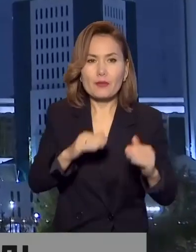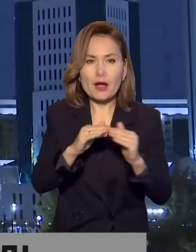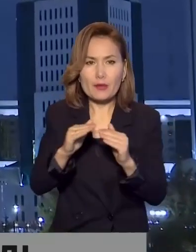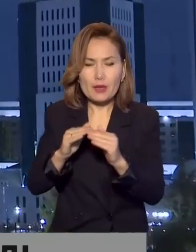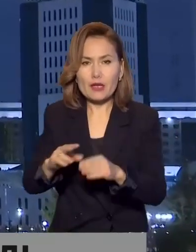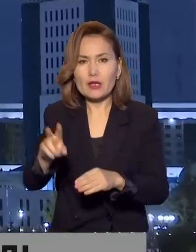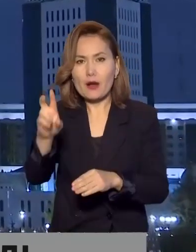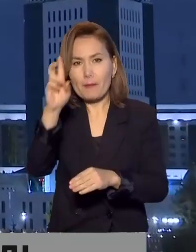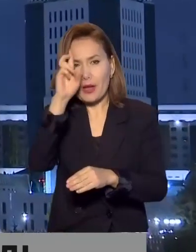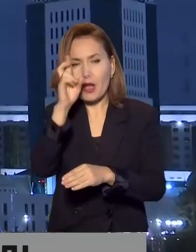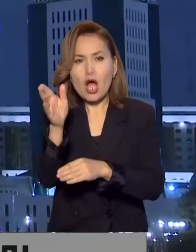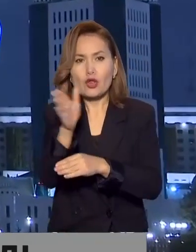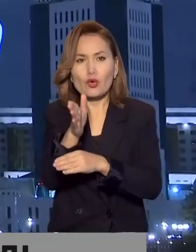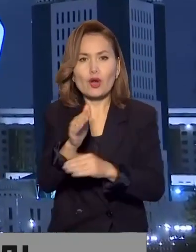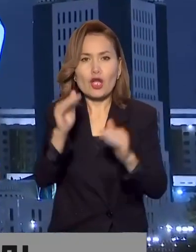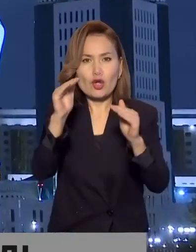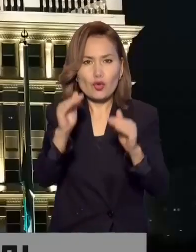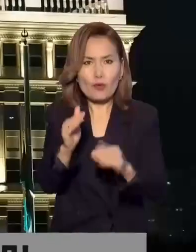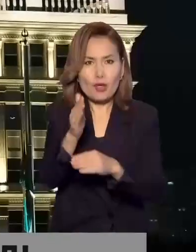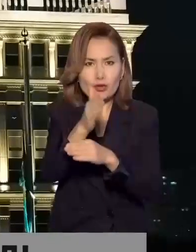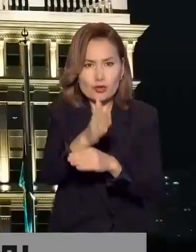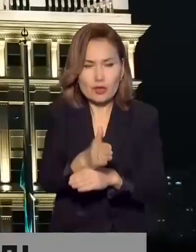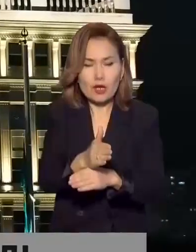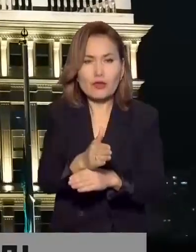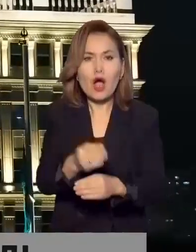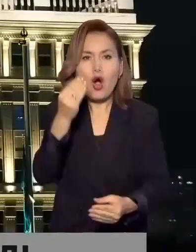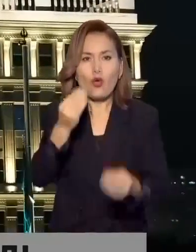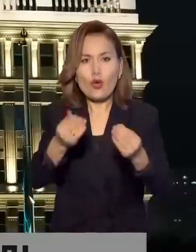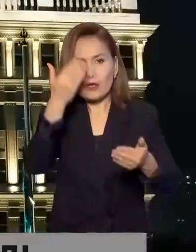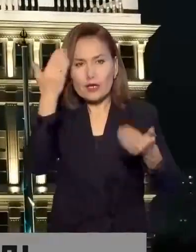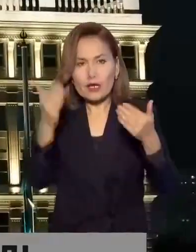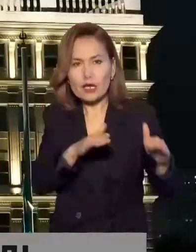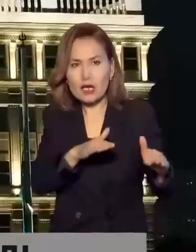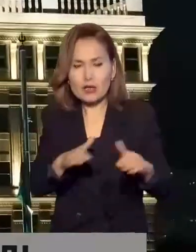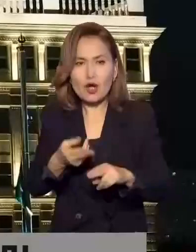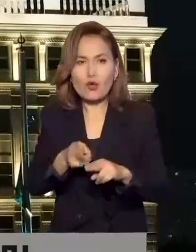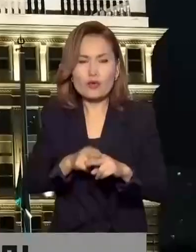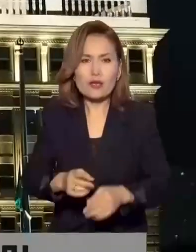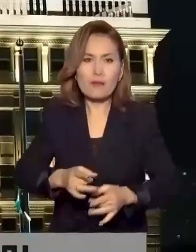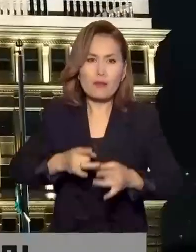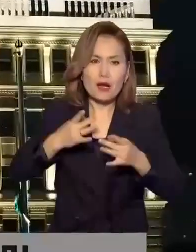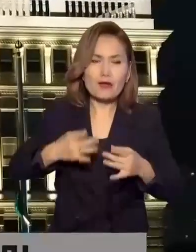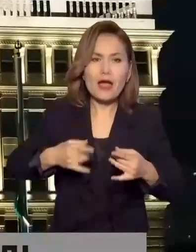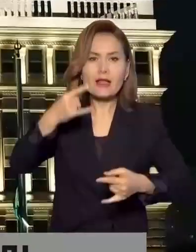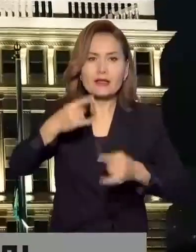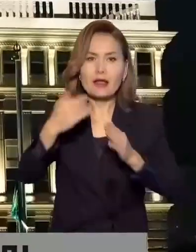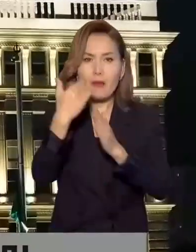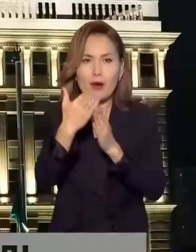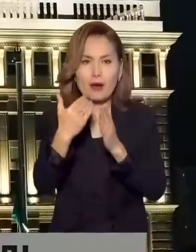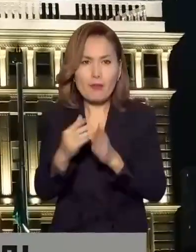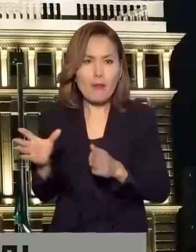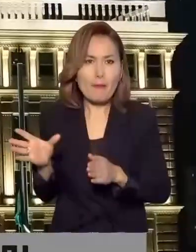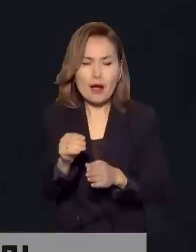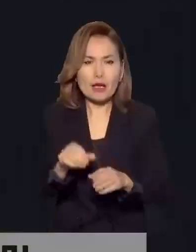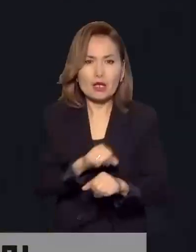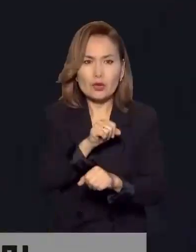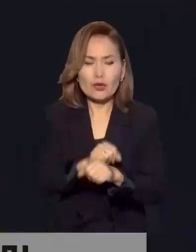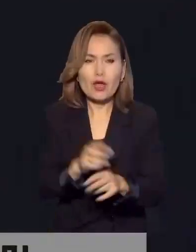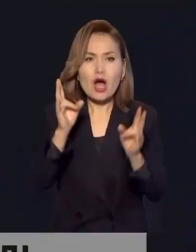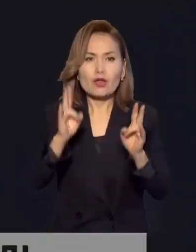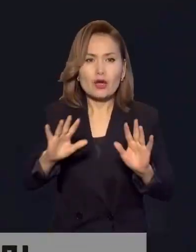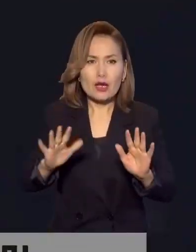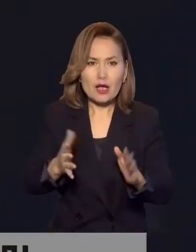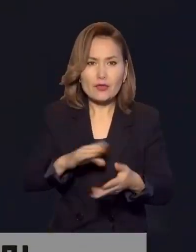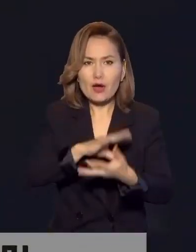ғимаратындағы мемлекеттік ту төмен түсірілді. Ойын-сауықтық шаралар мен осы мазмұндағы телебағдарламалар тоқтатылды. Трагедиялық